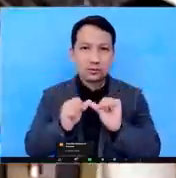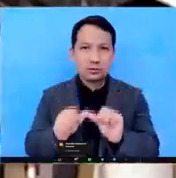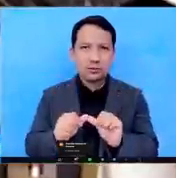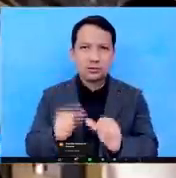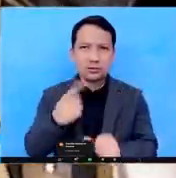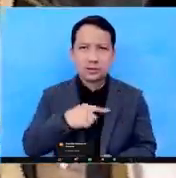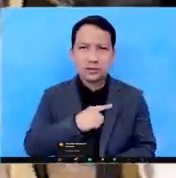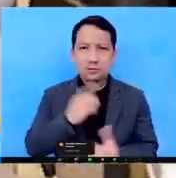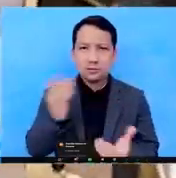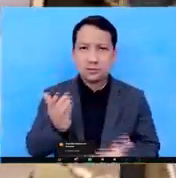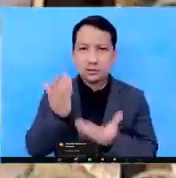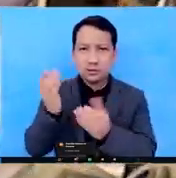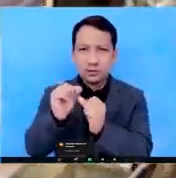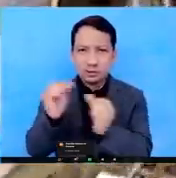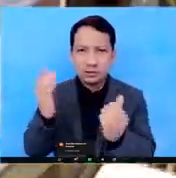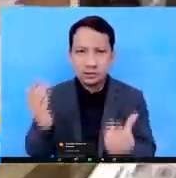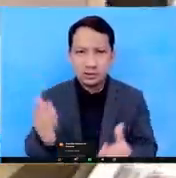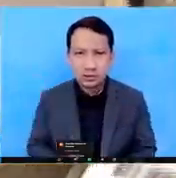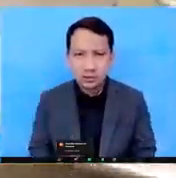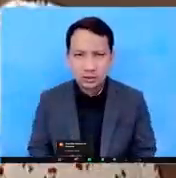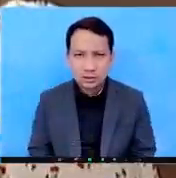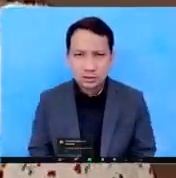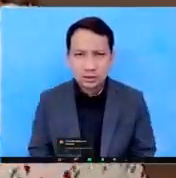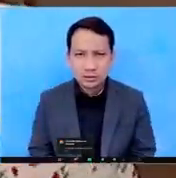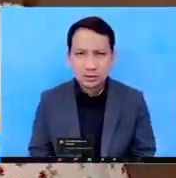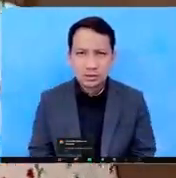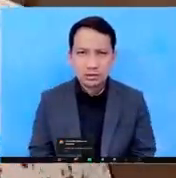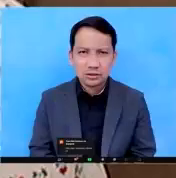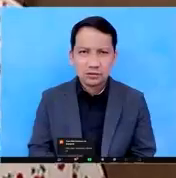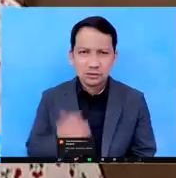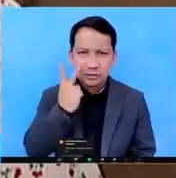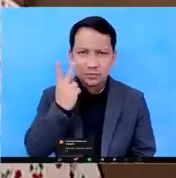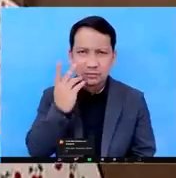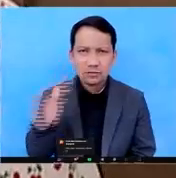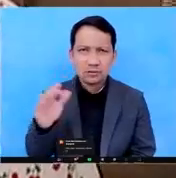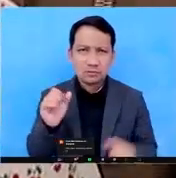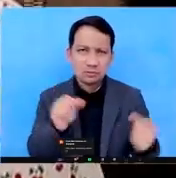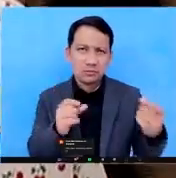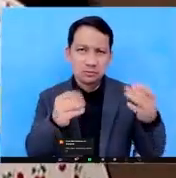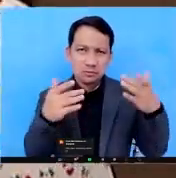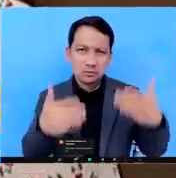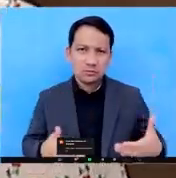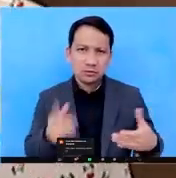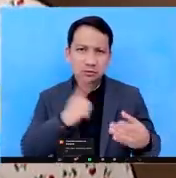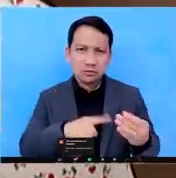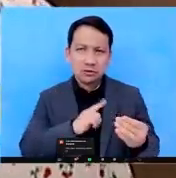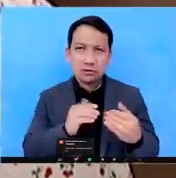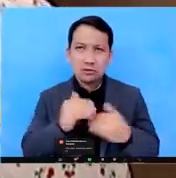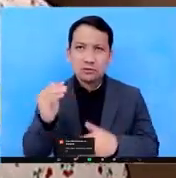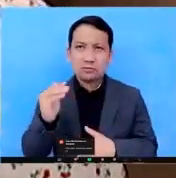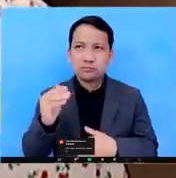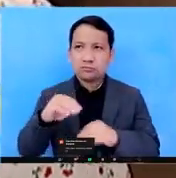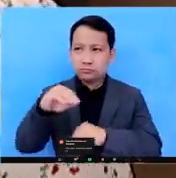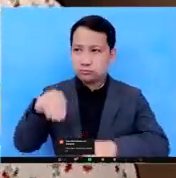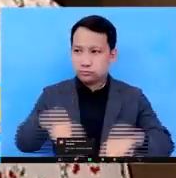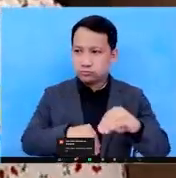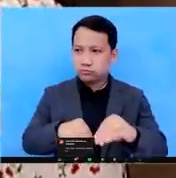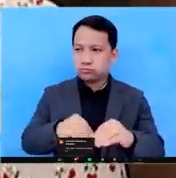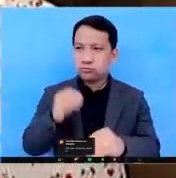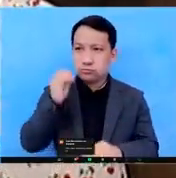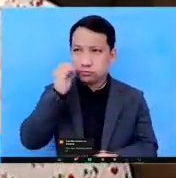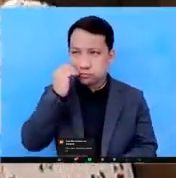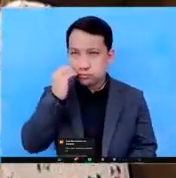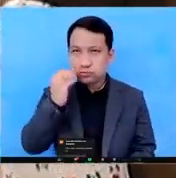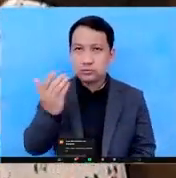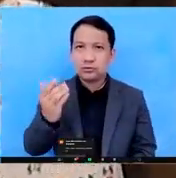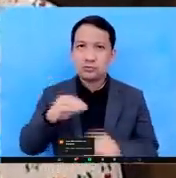ng programa. Nabuo siya because may mga nakikita kaming comments online kung pwede daw bang mag-swap sa sibuyas in